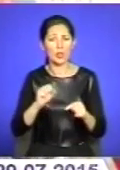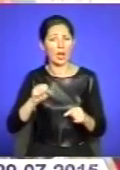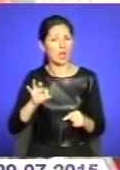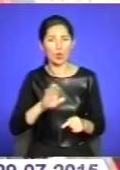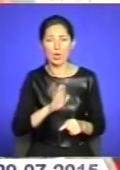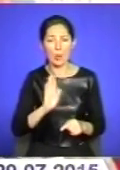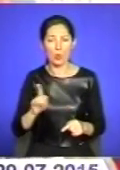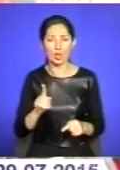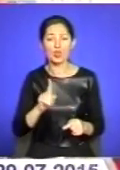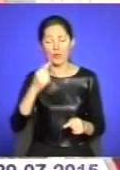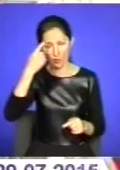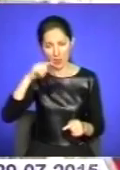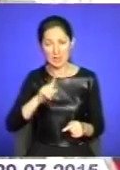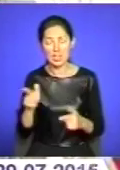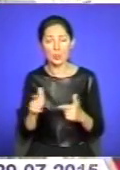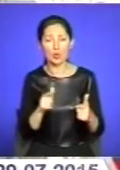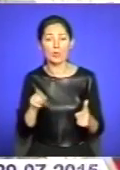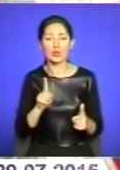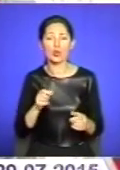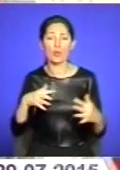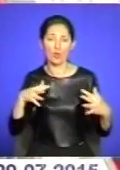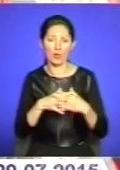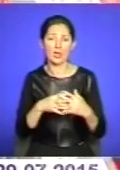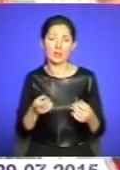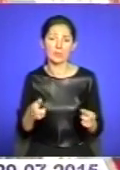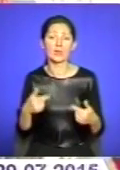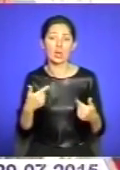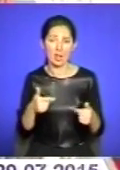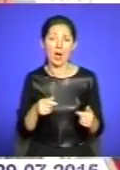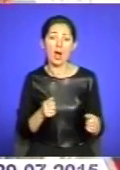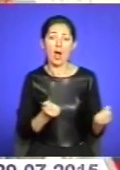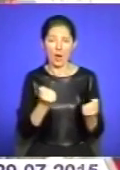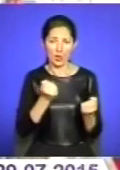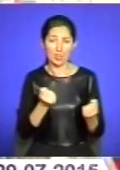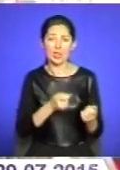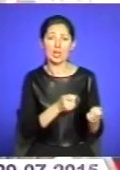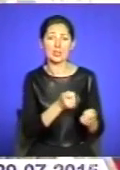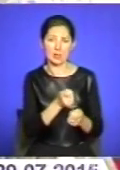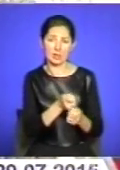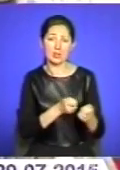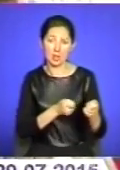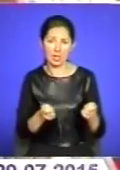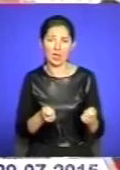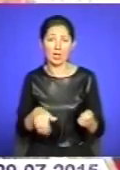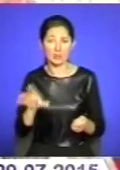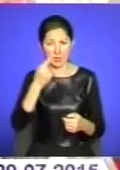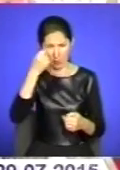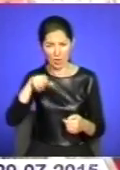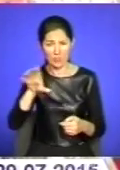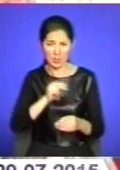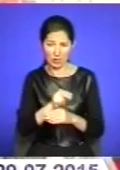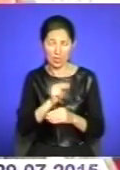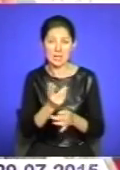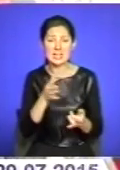чи ви підготовлені до того, щоб там воювати? Ну так, да. Водії, стрілки, все вміємо, все вчили. Скільки часу вас тут